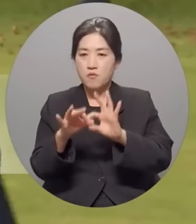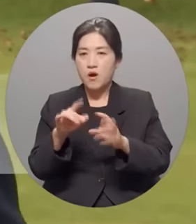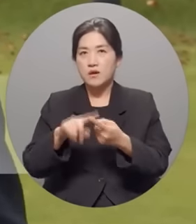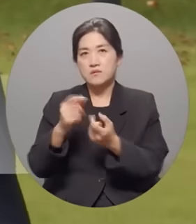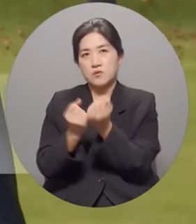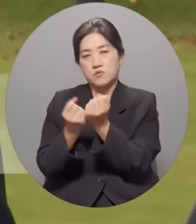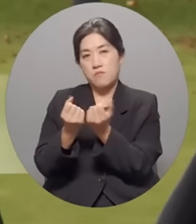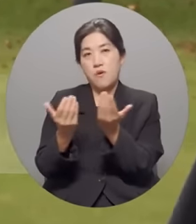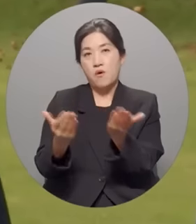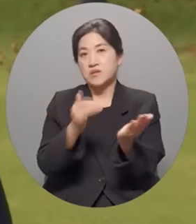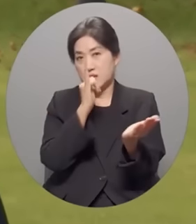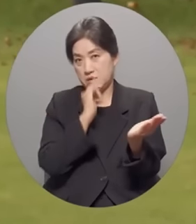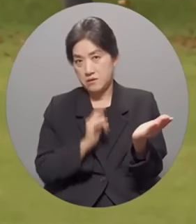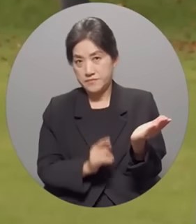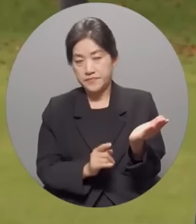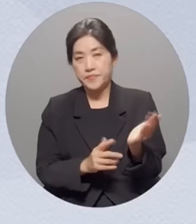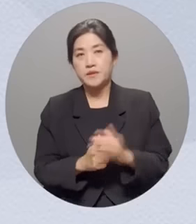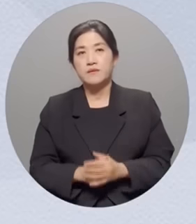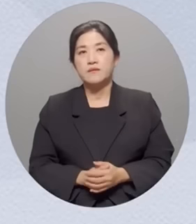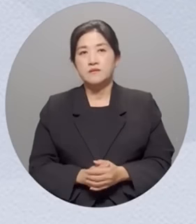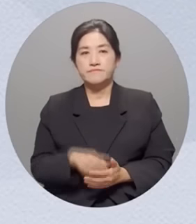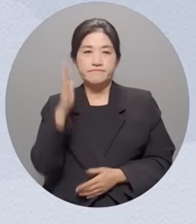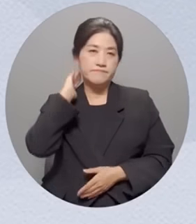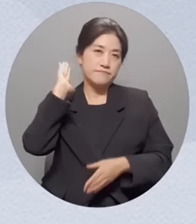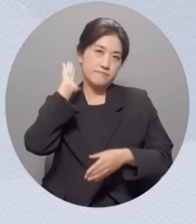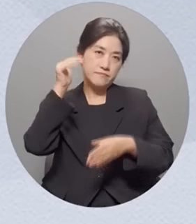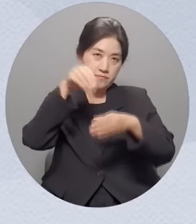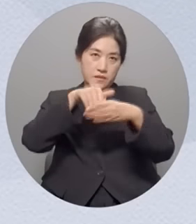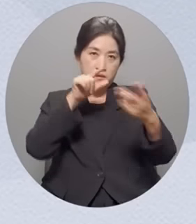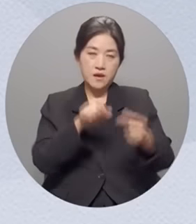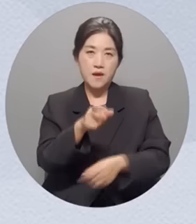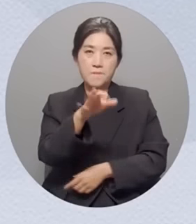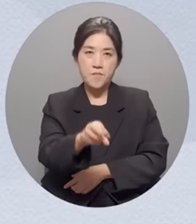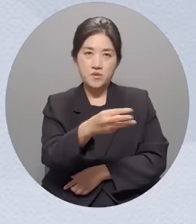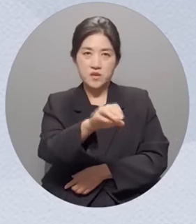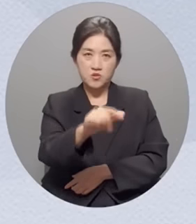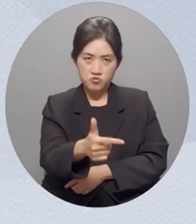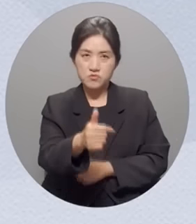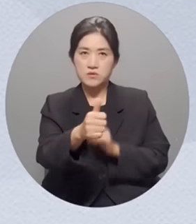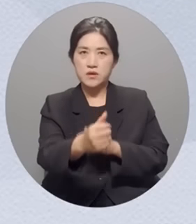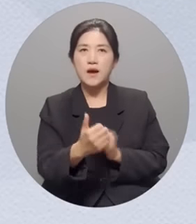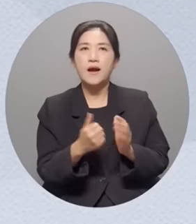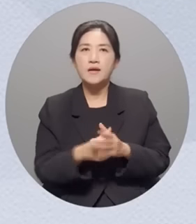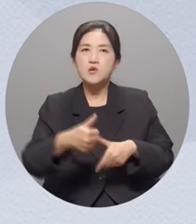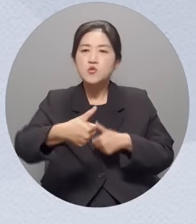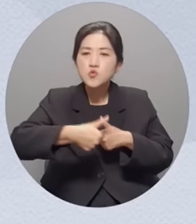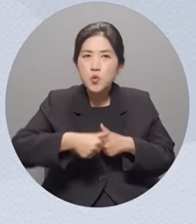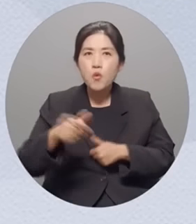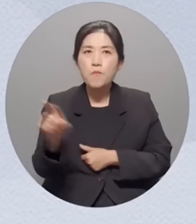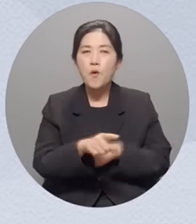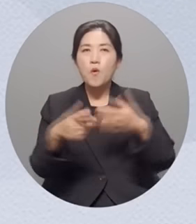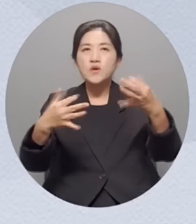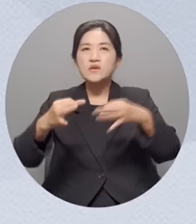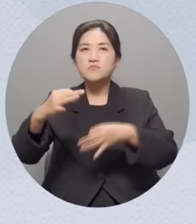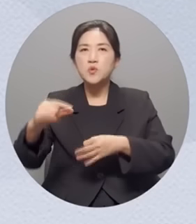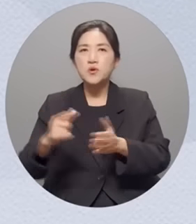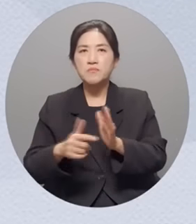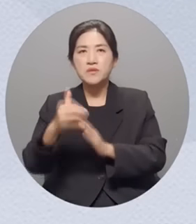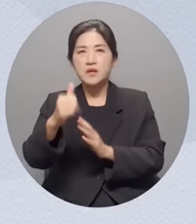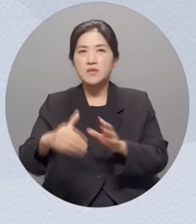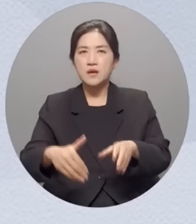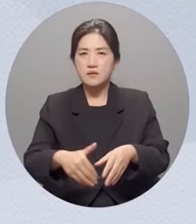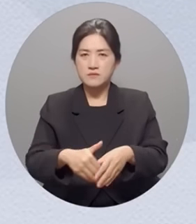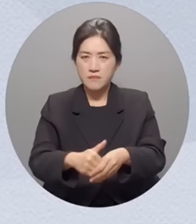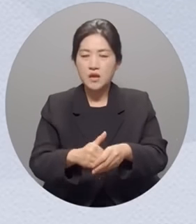설명한 것으로 전해줬습니다 대선을 앞두고 명시가 김종인 전 비대위원장과 손잡을 하고 조언을 했다 이후